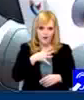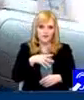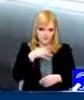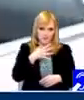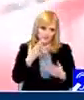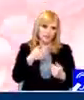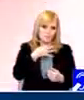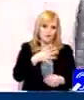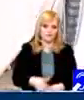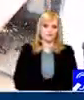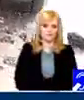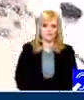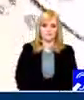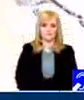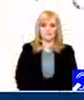da?